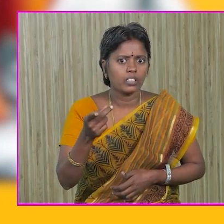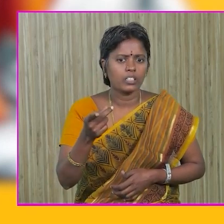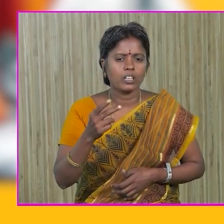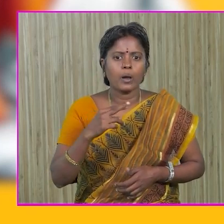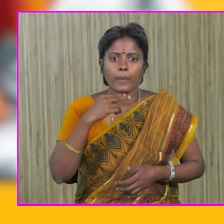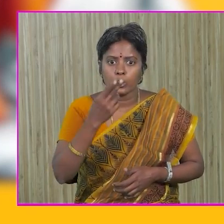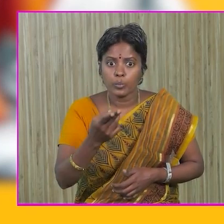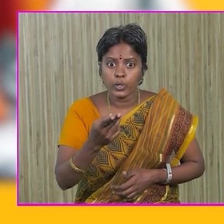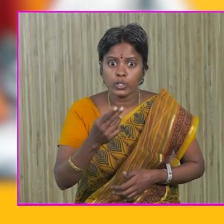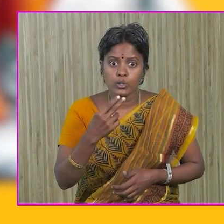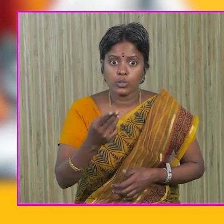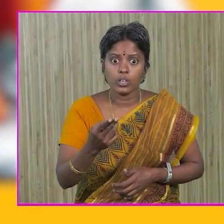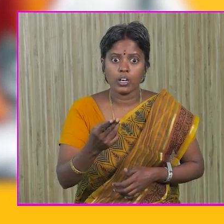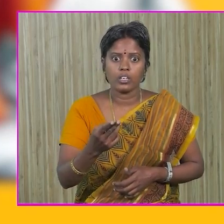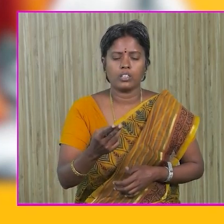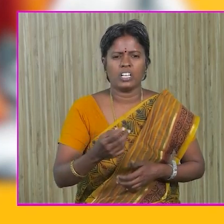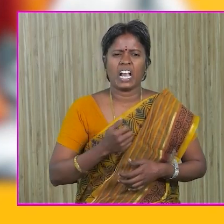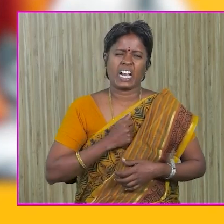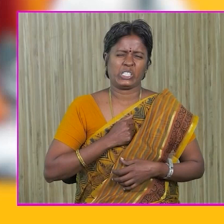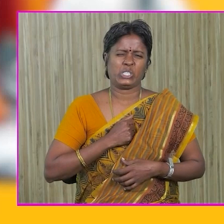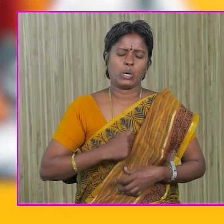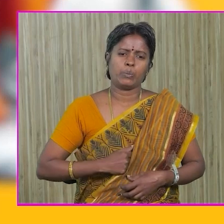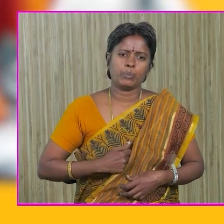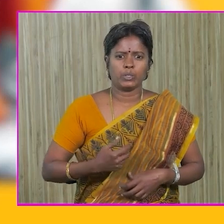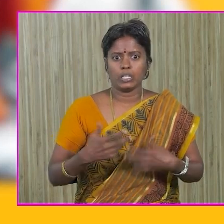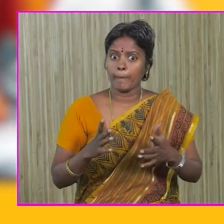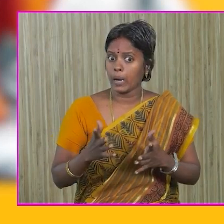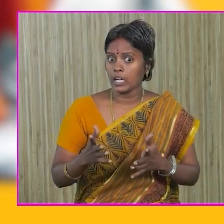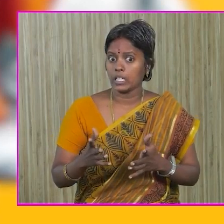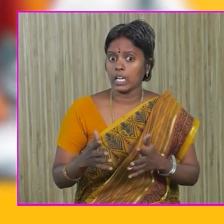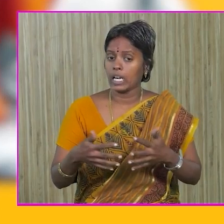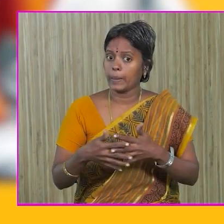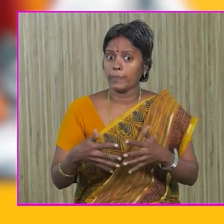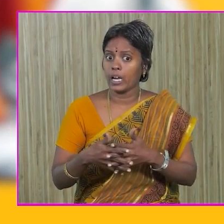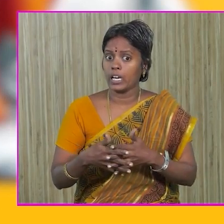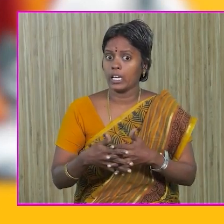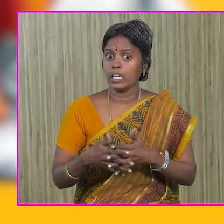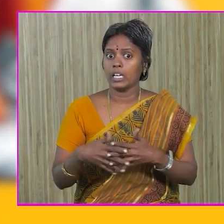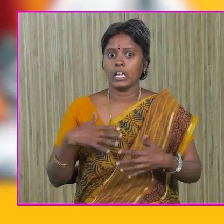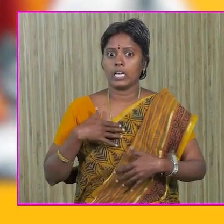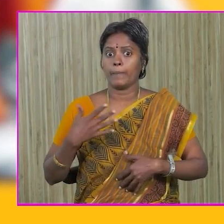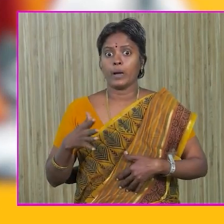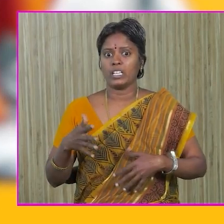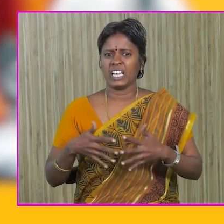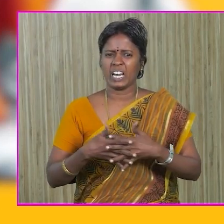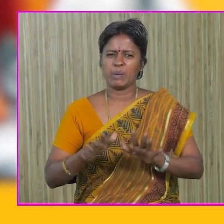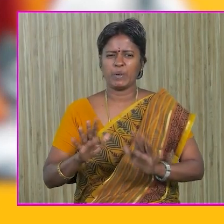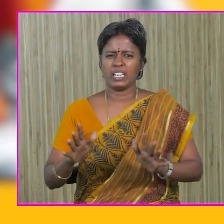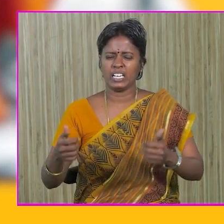நண்பன், ஆபத்தில் உதவாத நண்பனை நம்பாதே, நண்பனாக கொள்ளாதே என